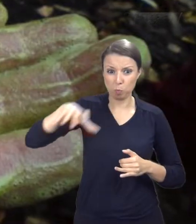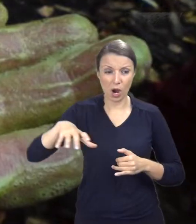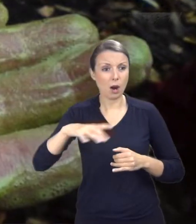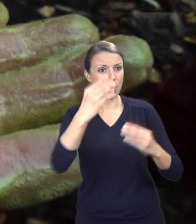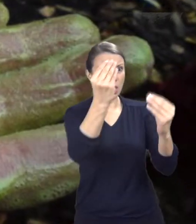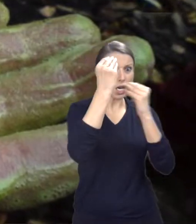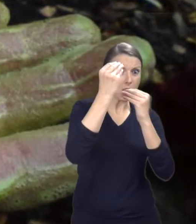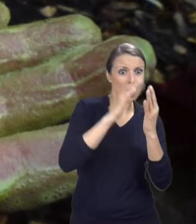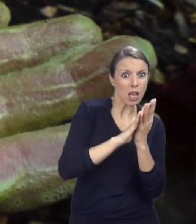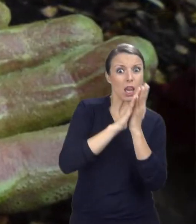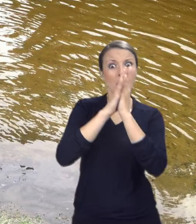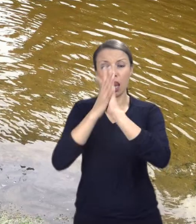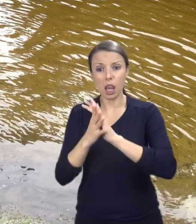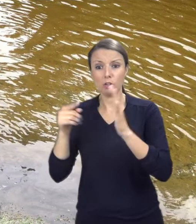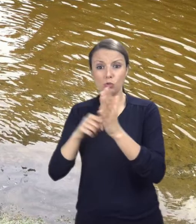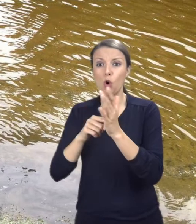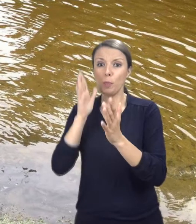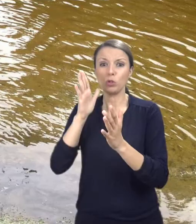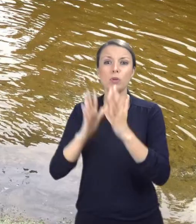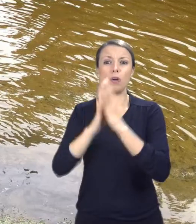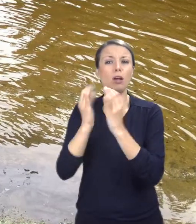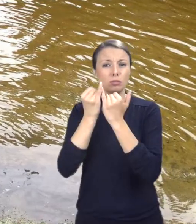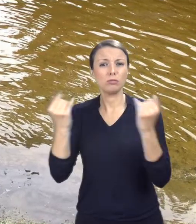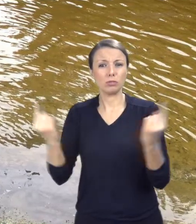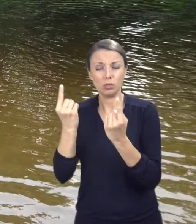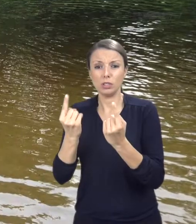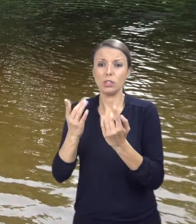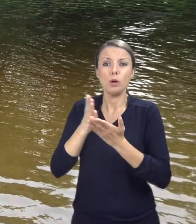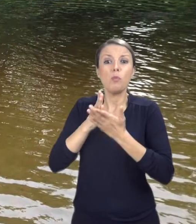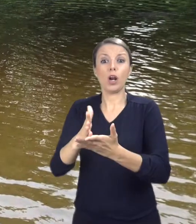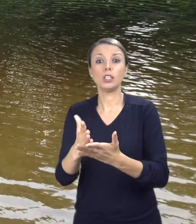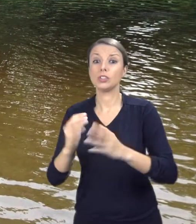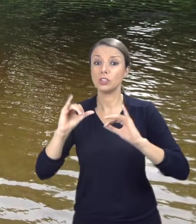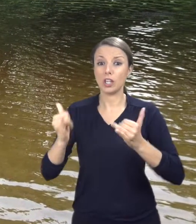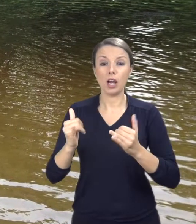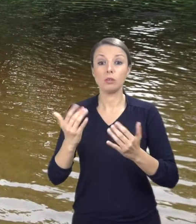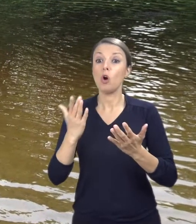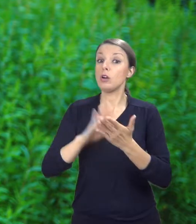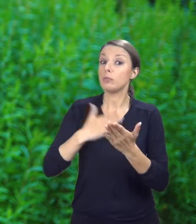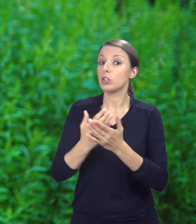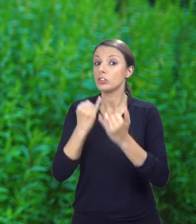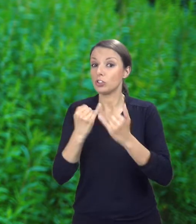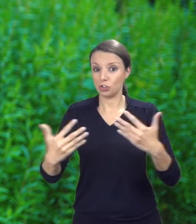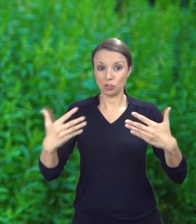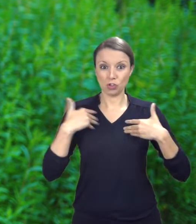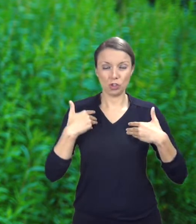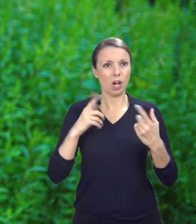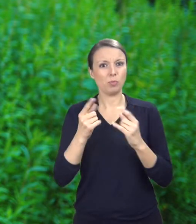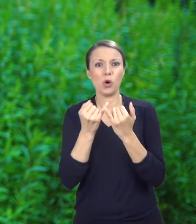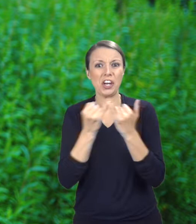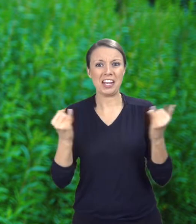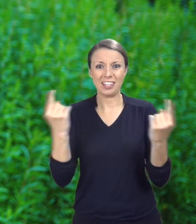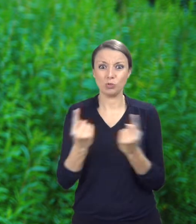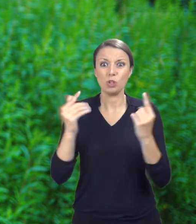naszego życia, do sztuki przetrwania. Jeżeli życie postawi nas w sytuacji, która od nas wymaga podjęcia naprawdę krytycznej sytuacji albo